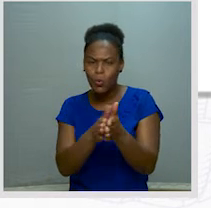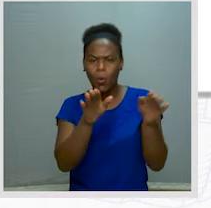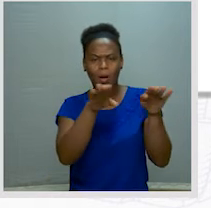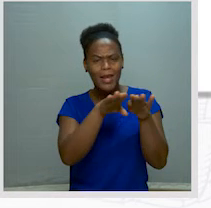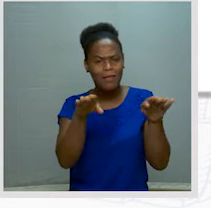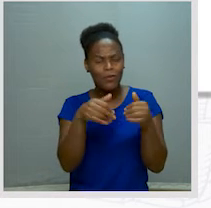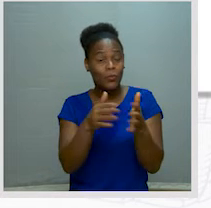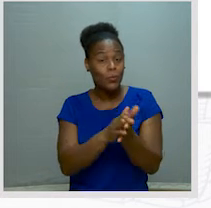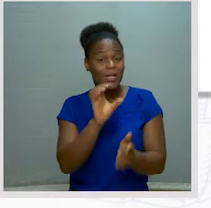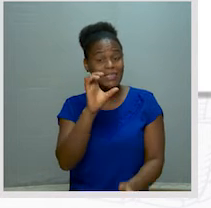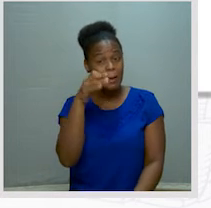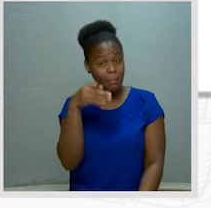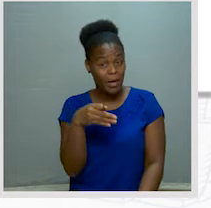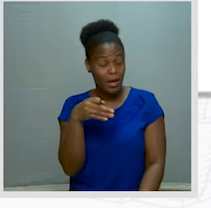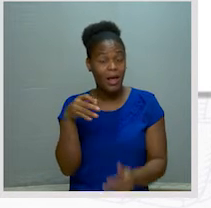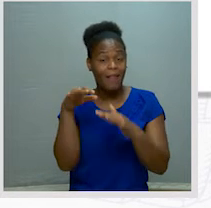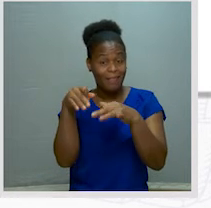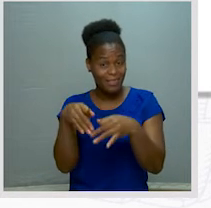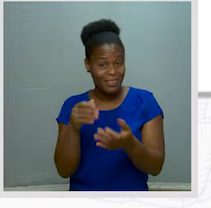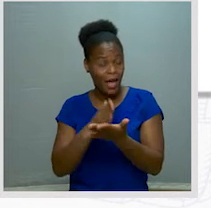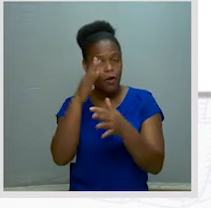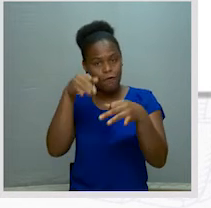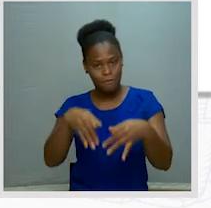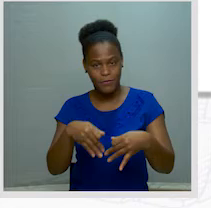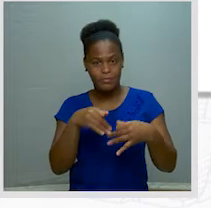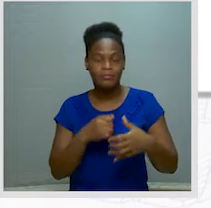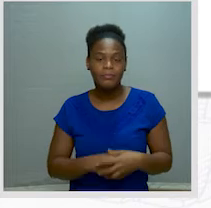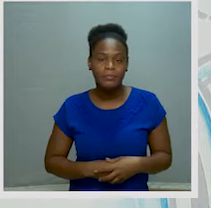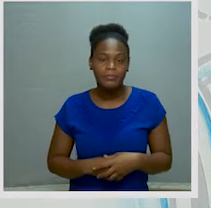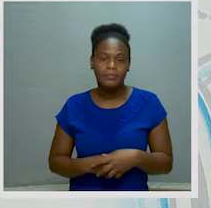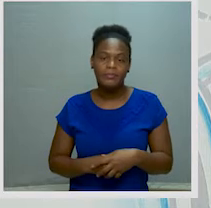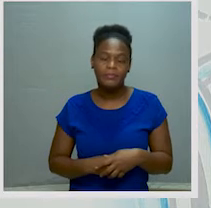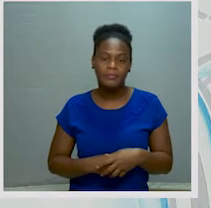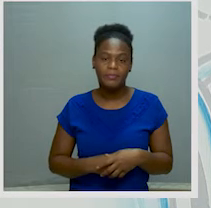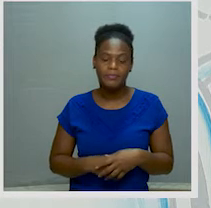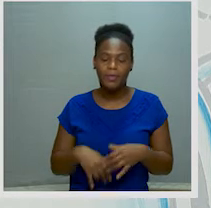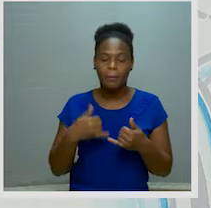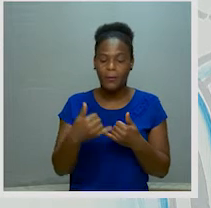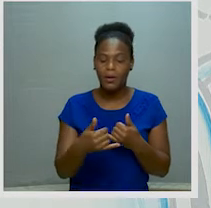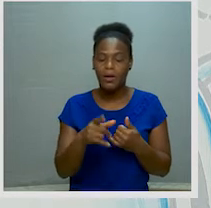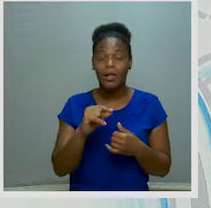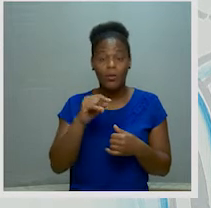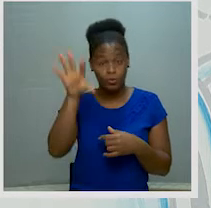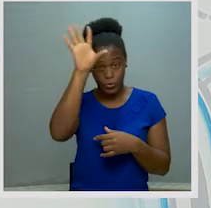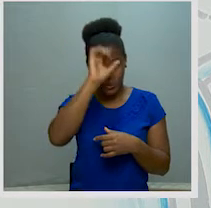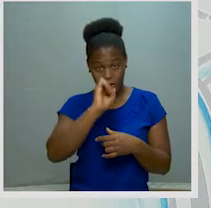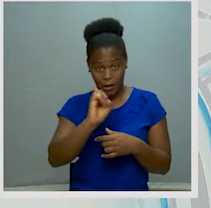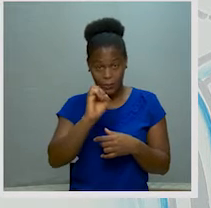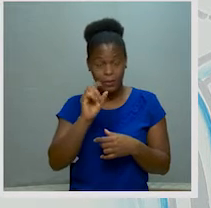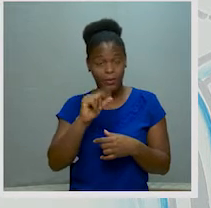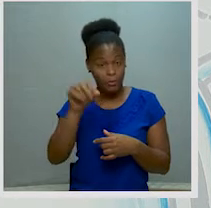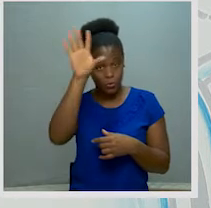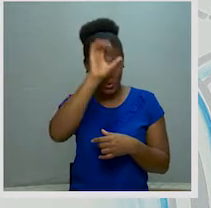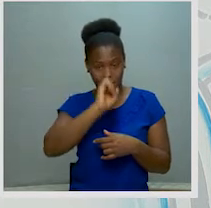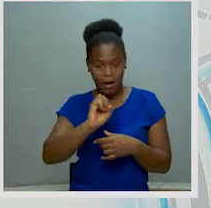les niveaux du CP à la terminale. Puis, l'État, vous